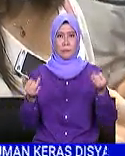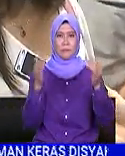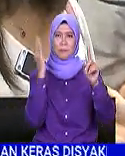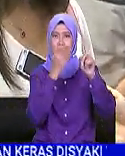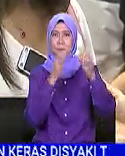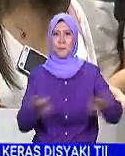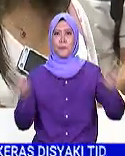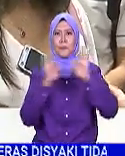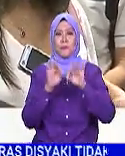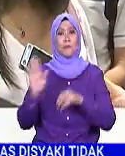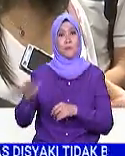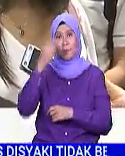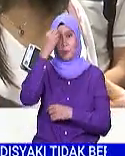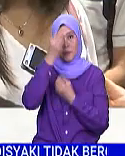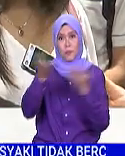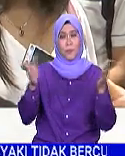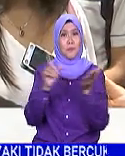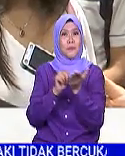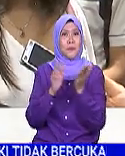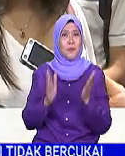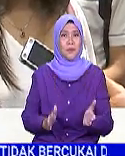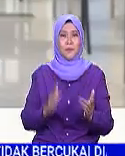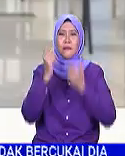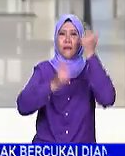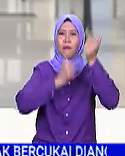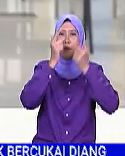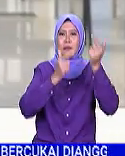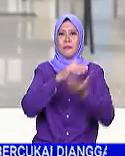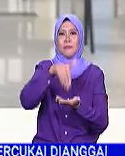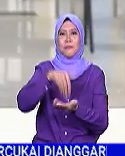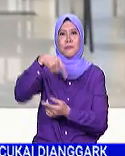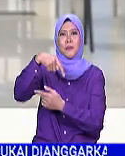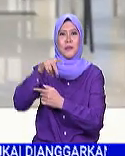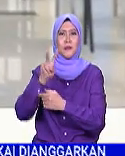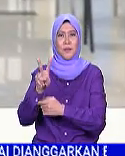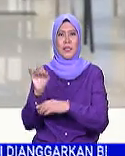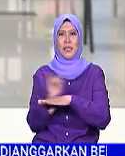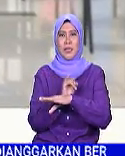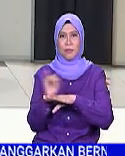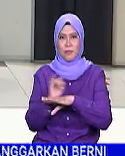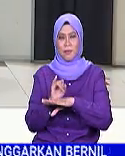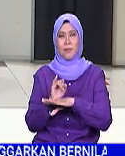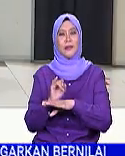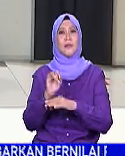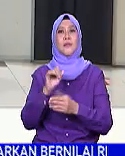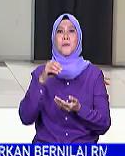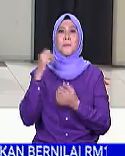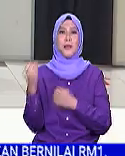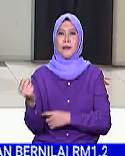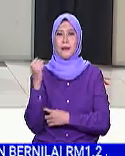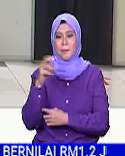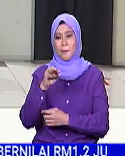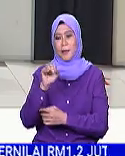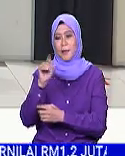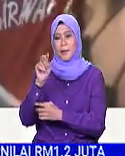beliau menyatakan demikian kepada pemberita selepas mengadakan lawatan di pusat pemberian vaksin industri ppbn di Pasaraya